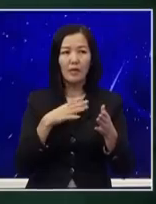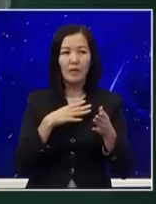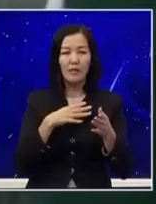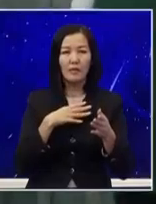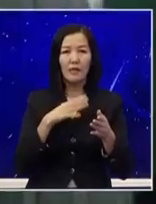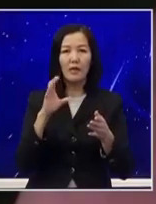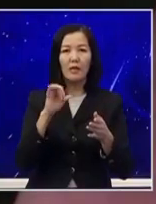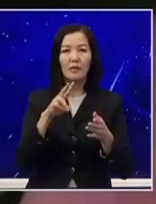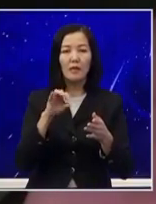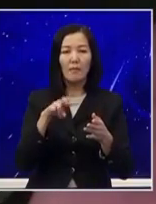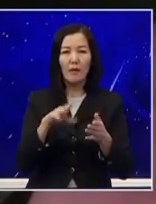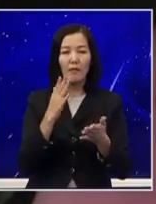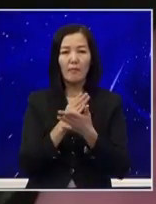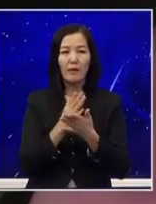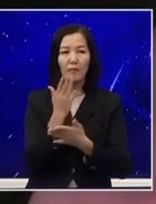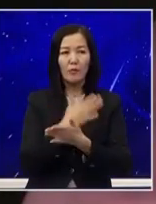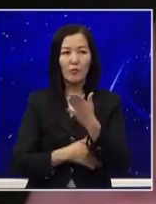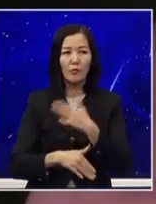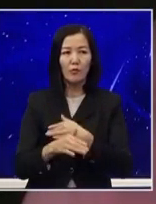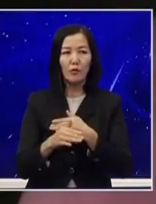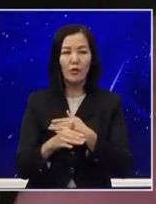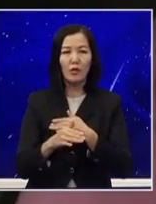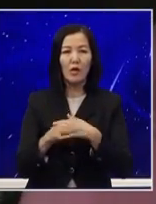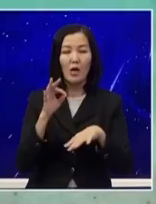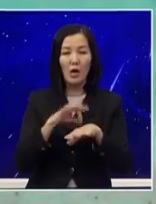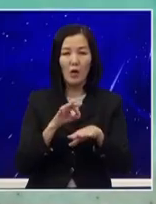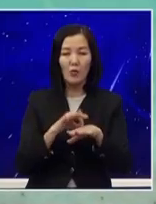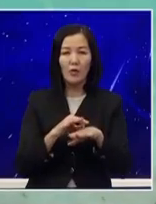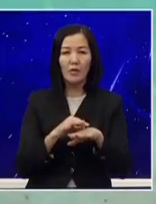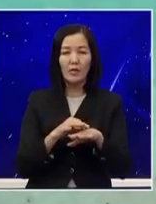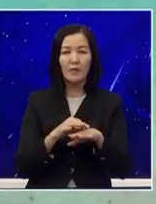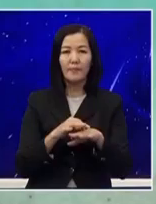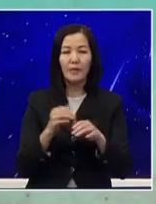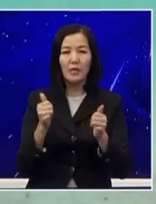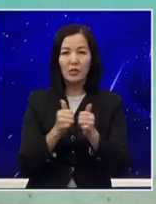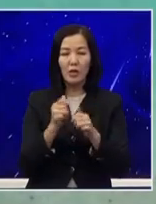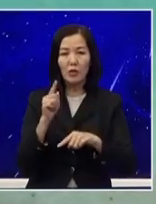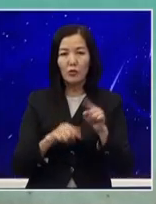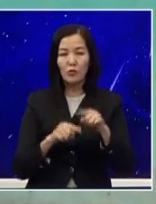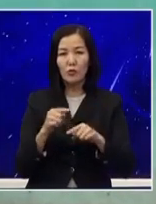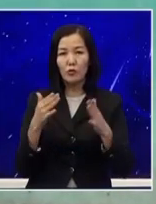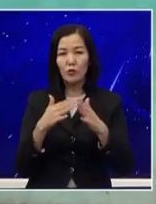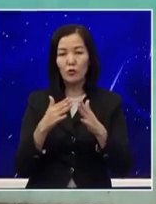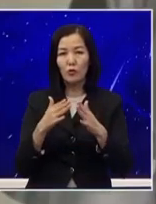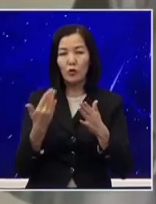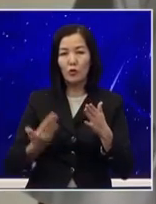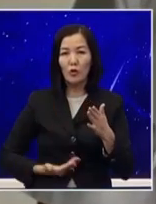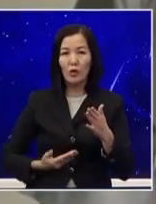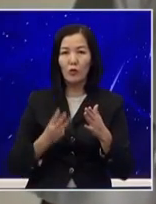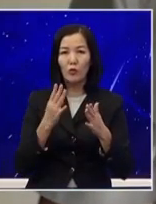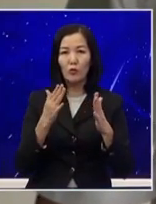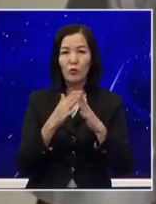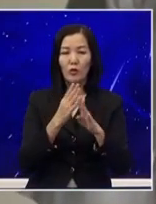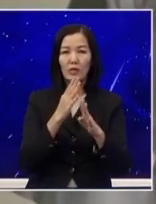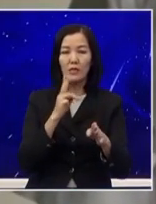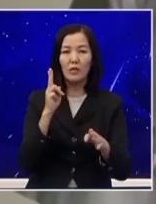Самал Абдусова да бар. Мүмкіндігі шектеулі, эпилепсиямен ауырады. Жақын туысының үйінде күнелтіп жүр, үй кезегінде тұр.